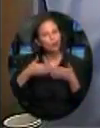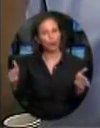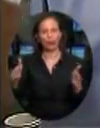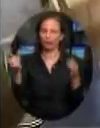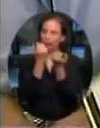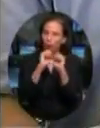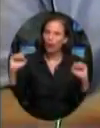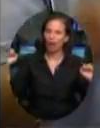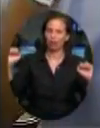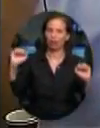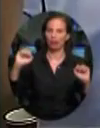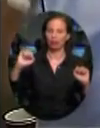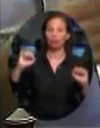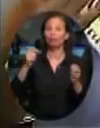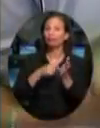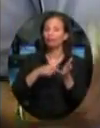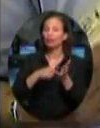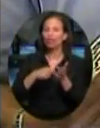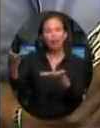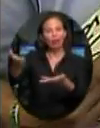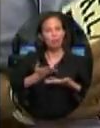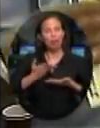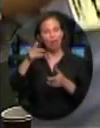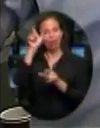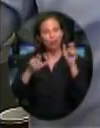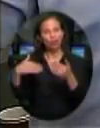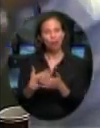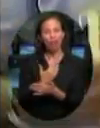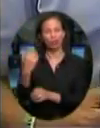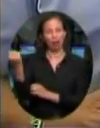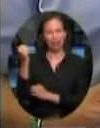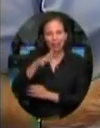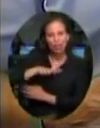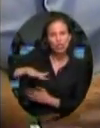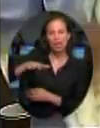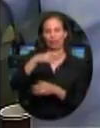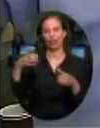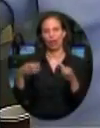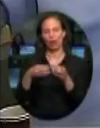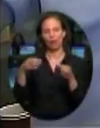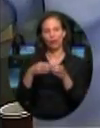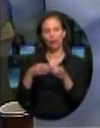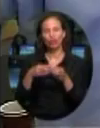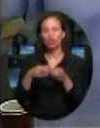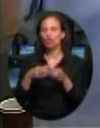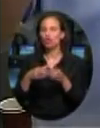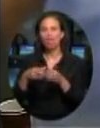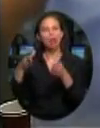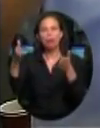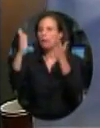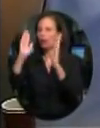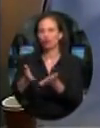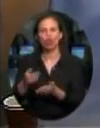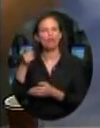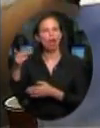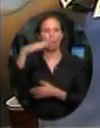ודמוקרטיים כדי לקלוט אנשים וכדי לחזק את השטח של המפלגה, ושיהיה לנו מחוזות גיאוגרפיים בבאר שבע,